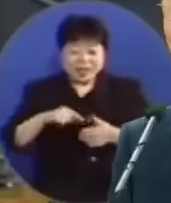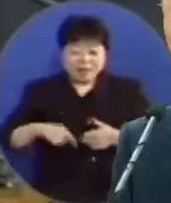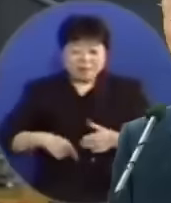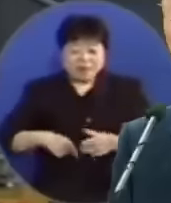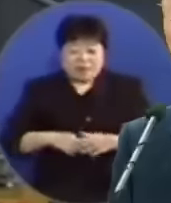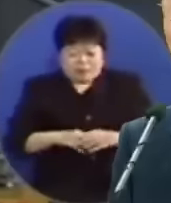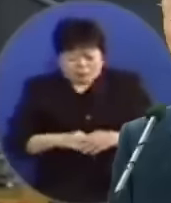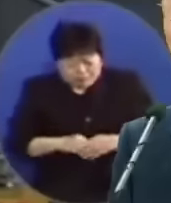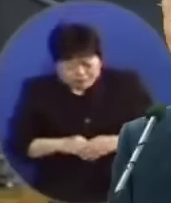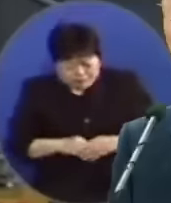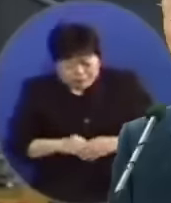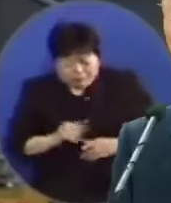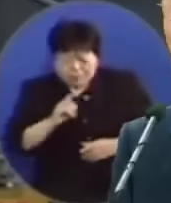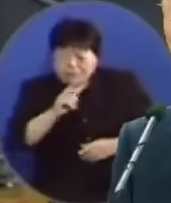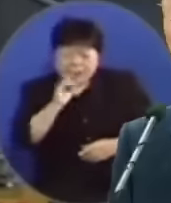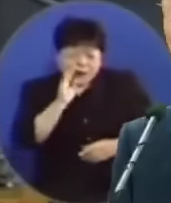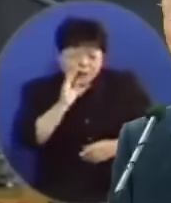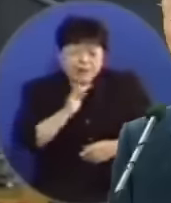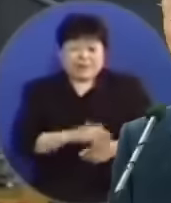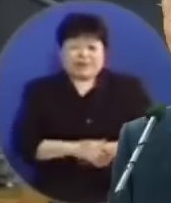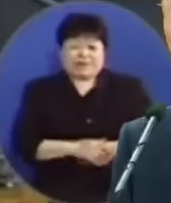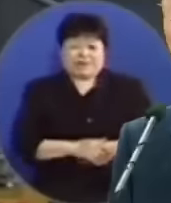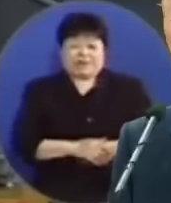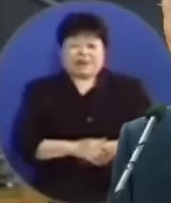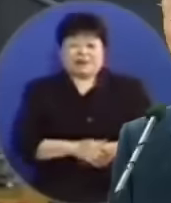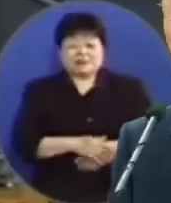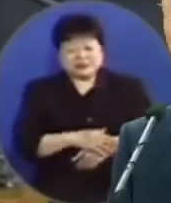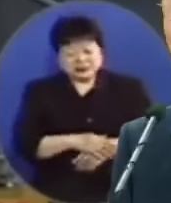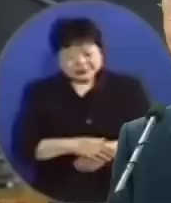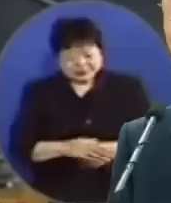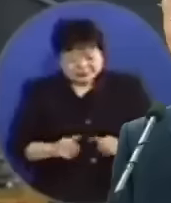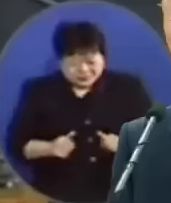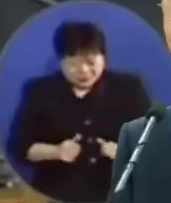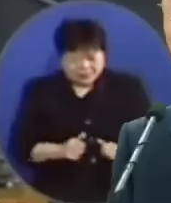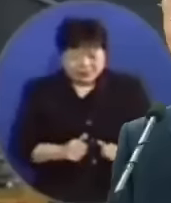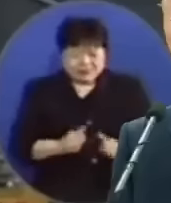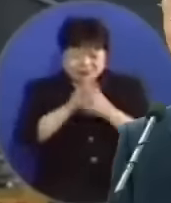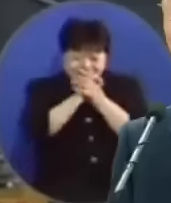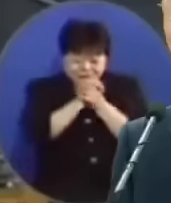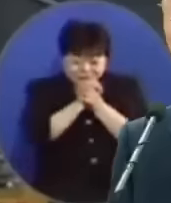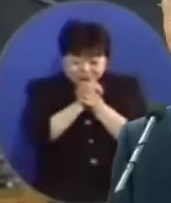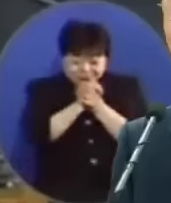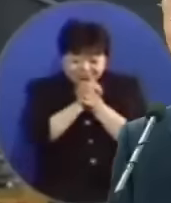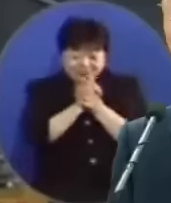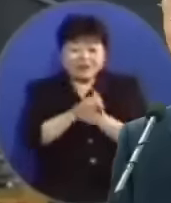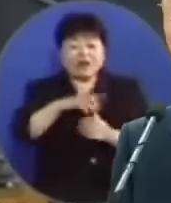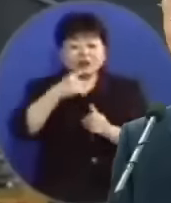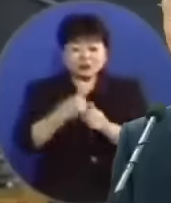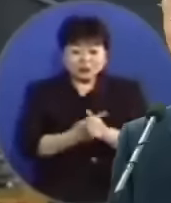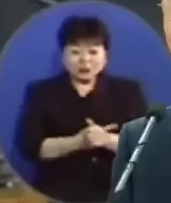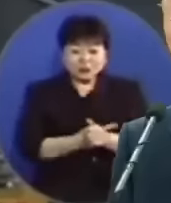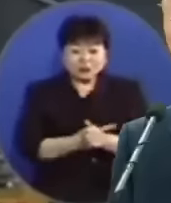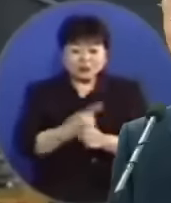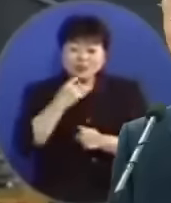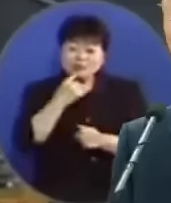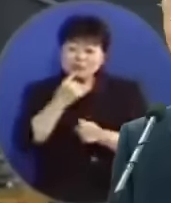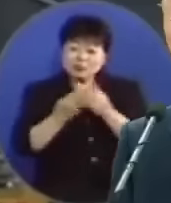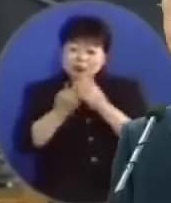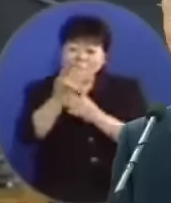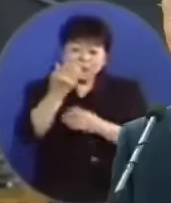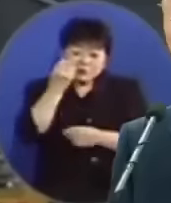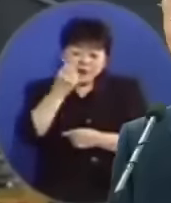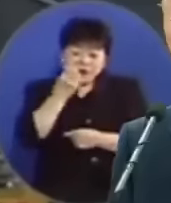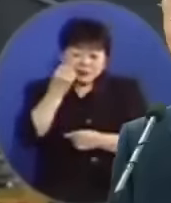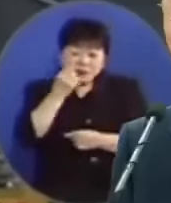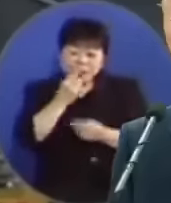딱 붙어서 말이 안 나올 정도로 힘을 다해서 기도를 하는데 나도 모르는 소리가 입에서 자꾸 나와요.